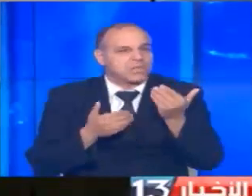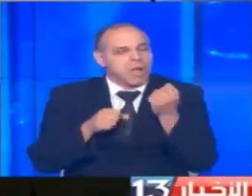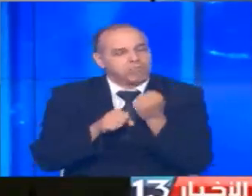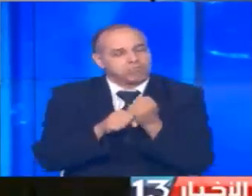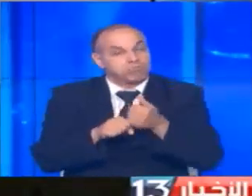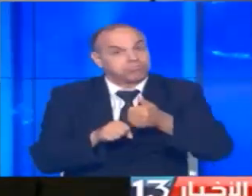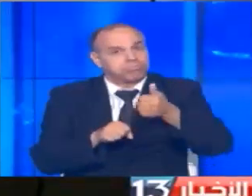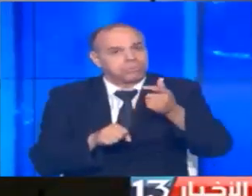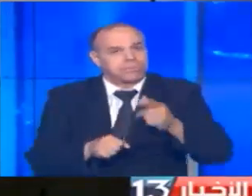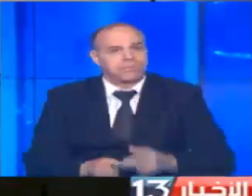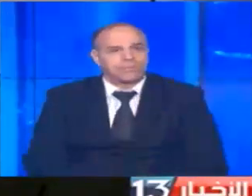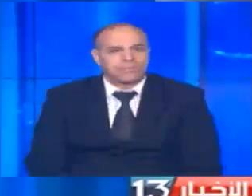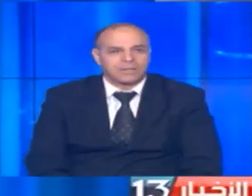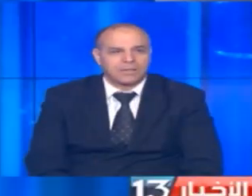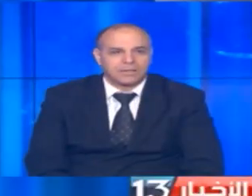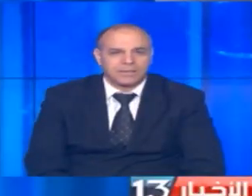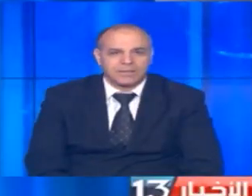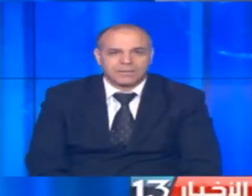والإبداع.